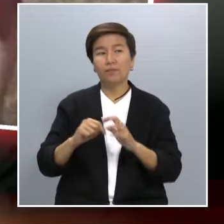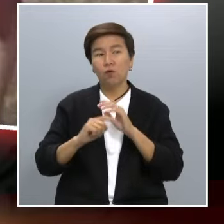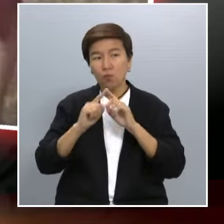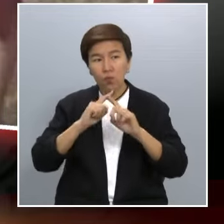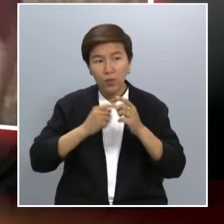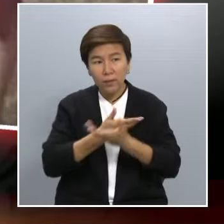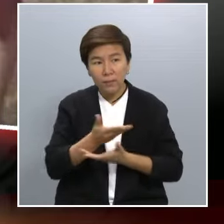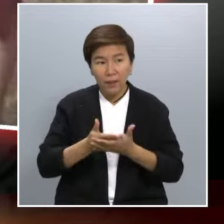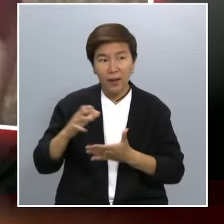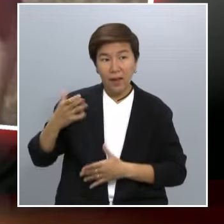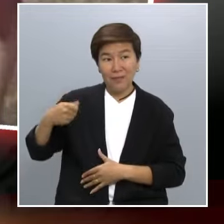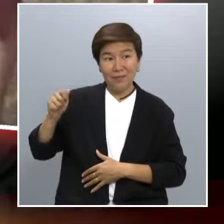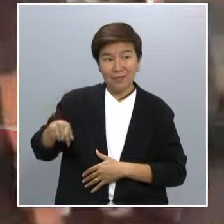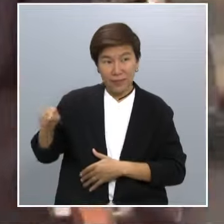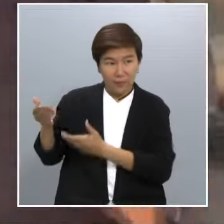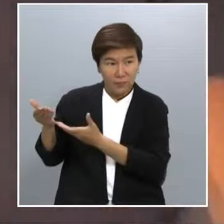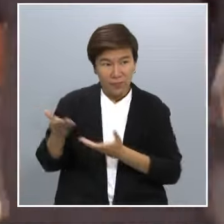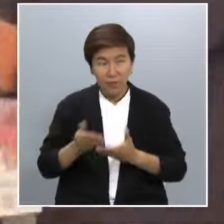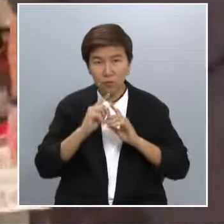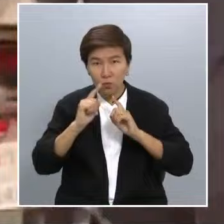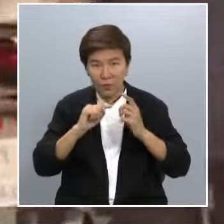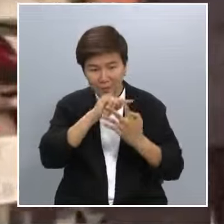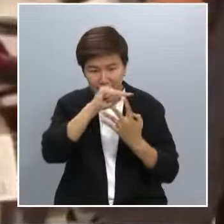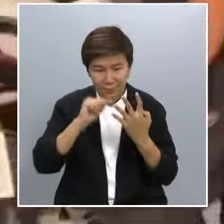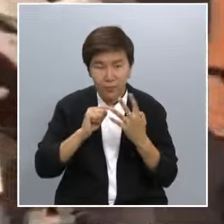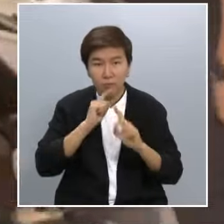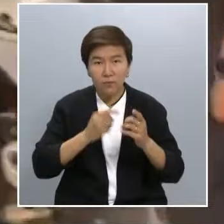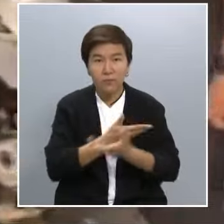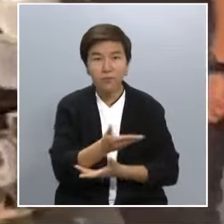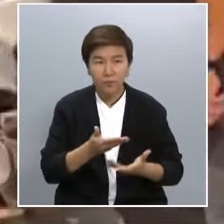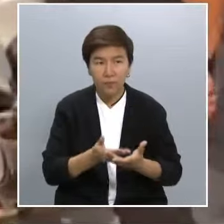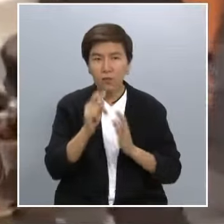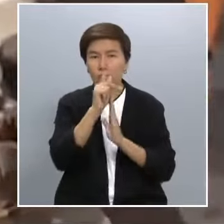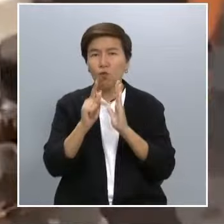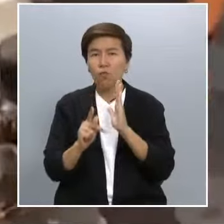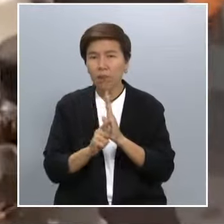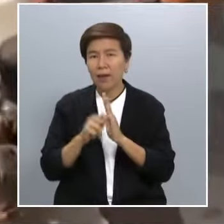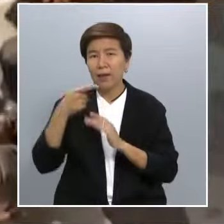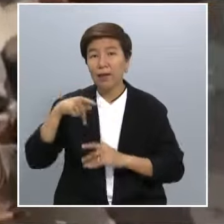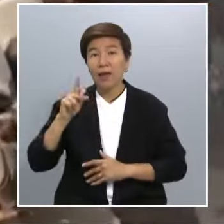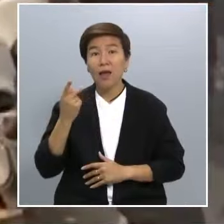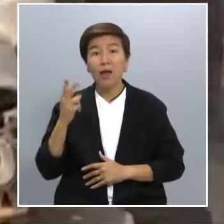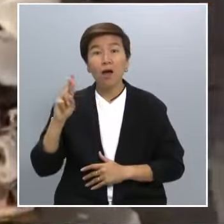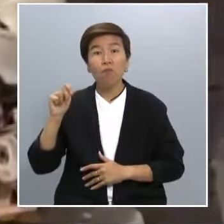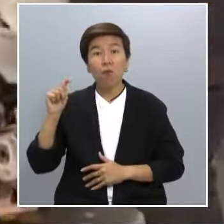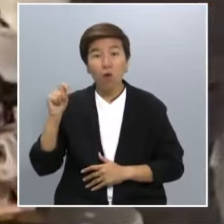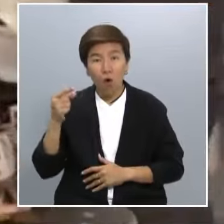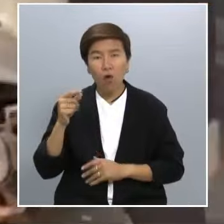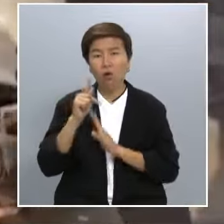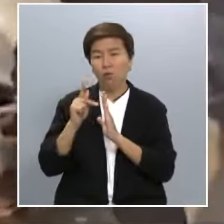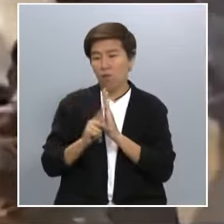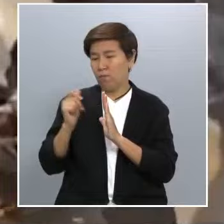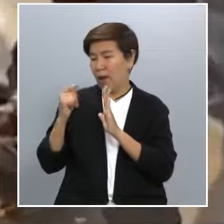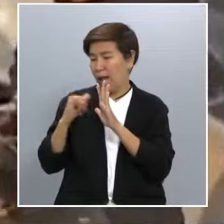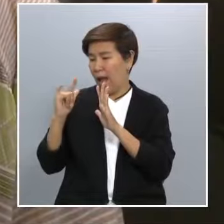ให้เกิดความโปร่งใสสำหรับโทษทางปกครองและอาญาก็ขึ้นอยู่กับว่าประพฤติผิดในรายมาตราใดของกฎหมายเบื้